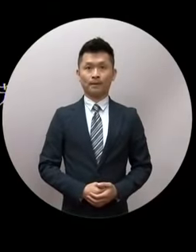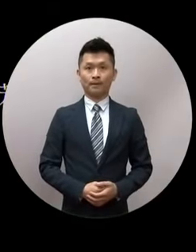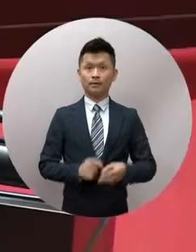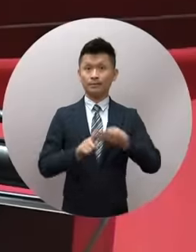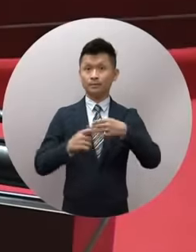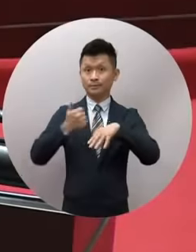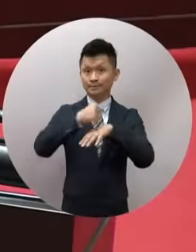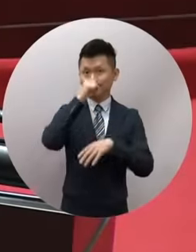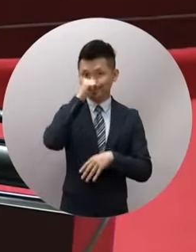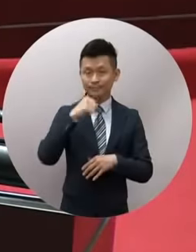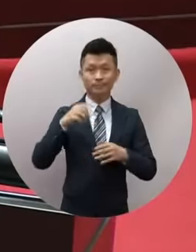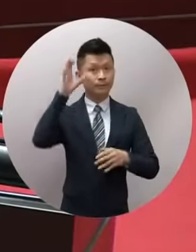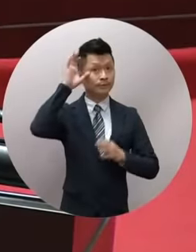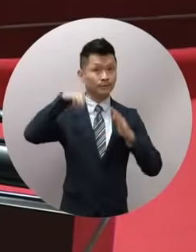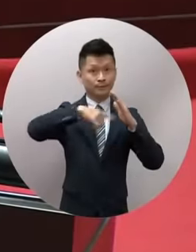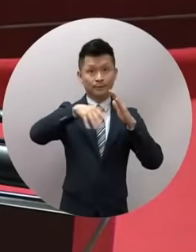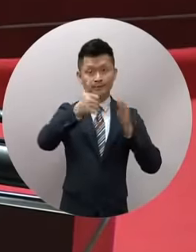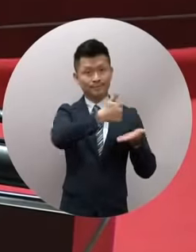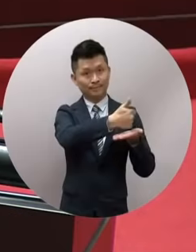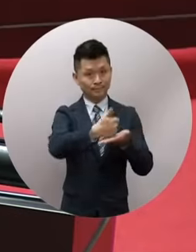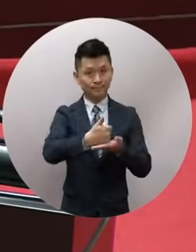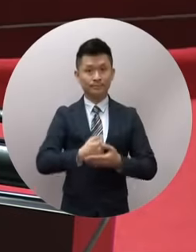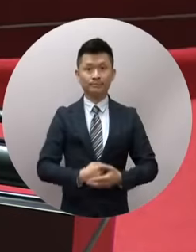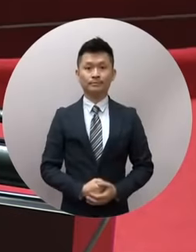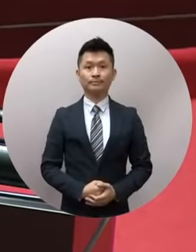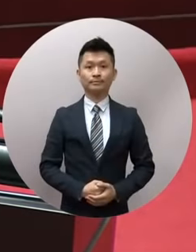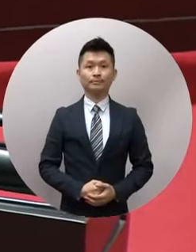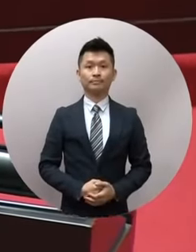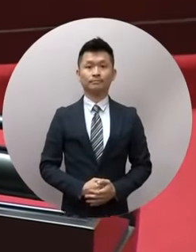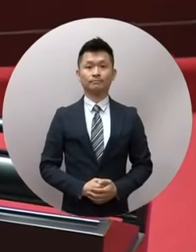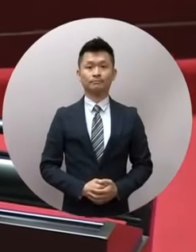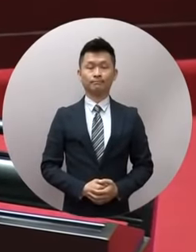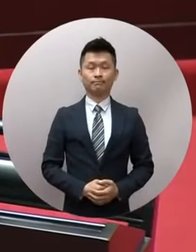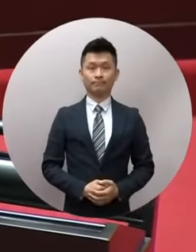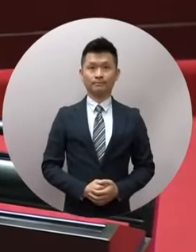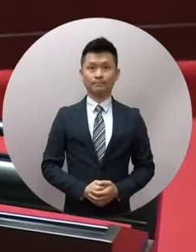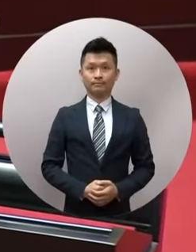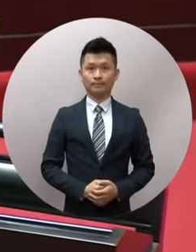主席好，又想请苏贞昌苏院长。 苏院长请。